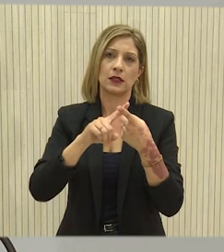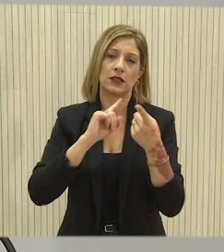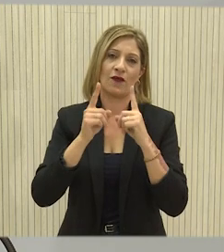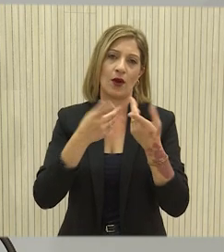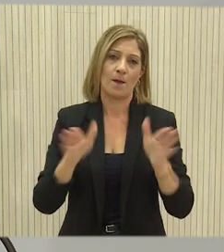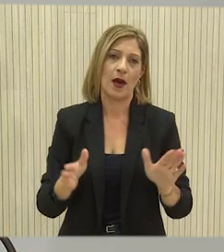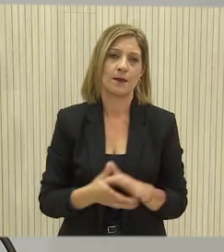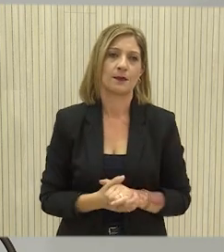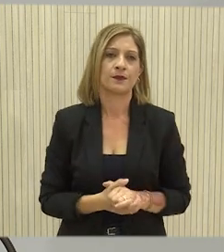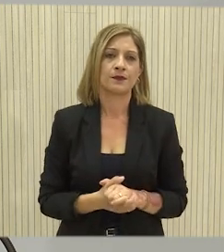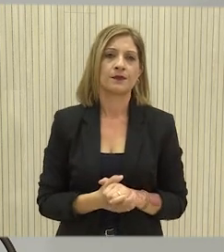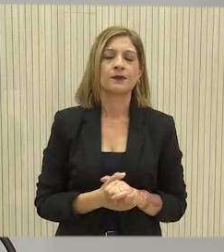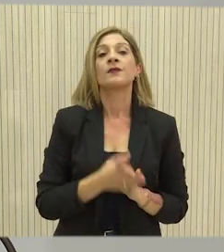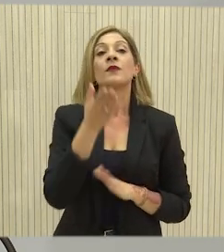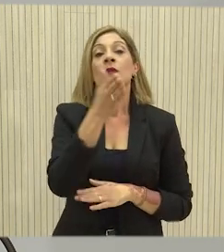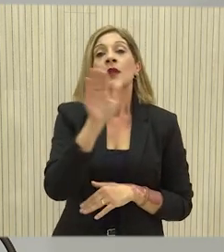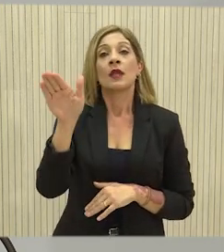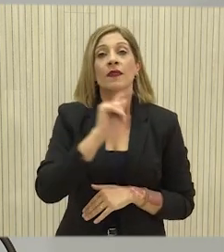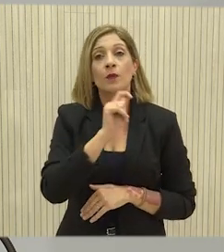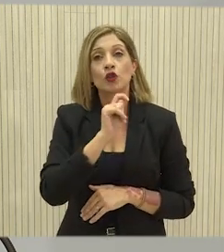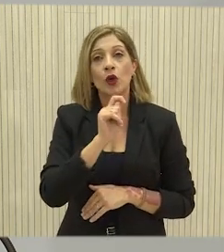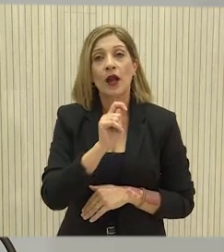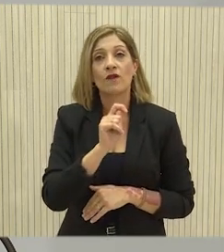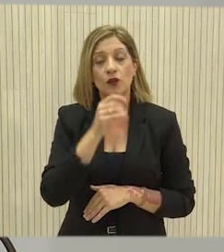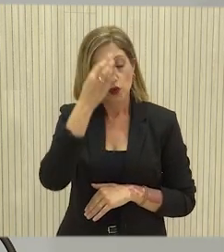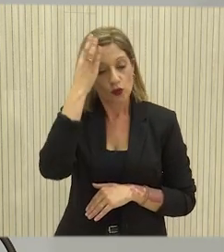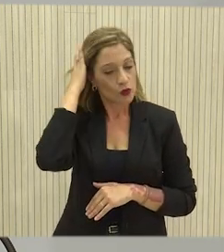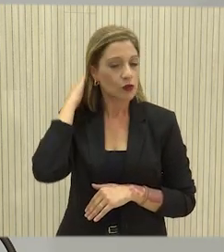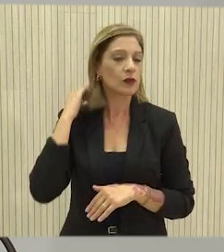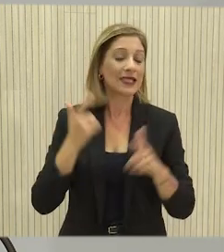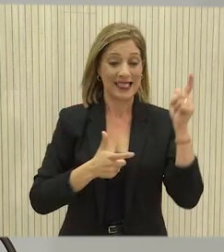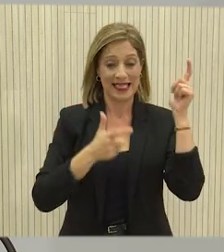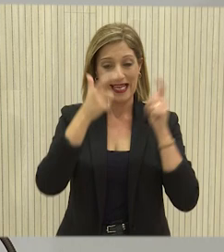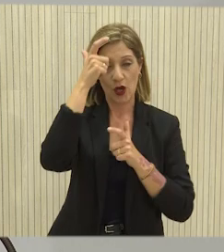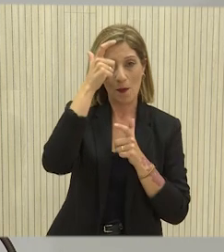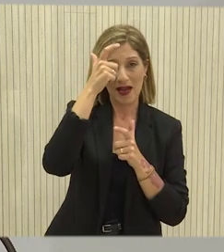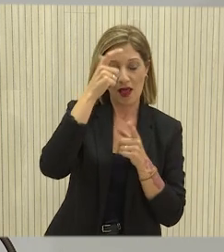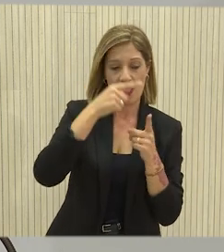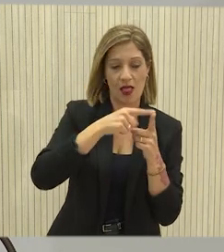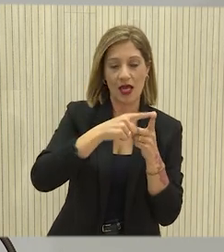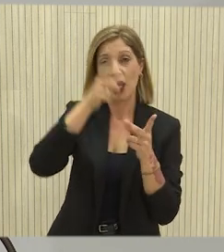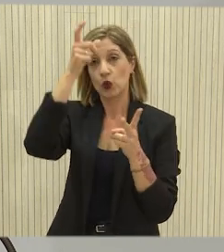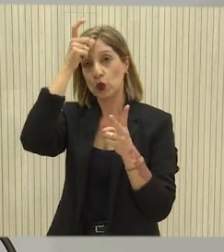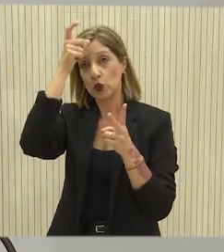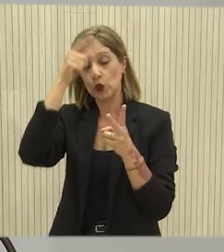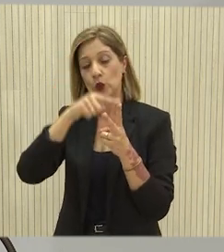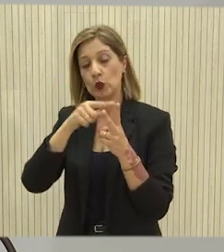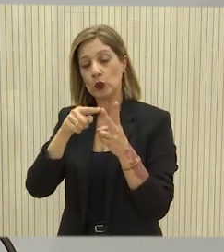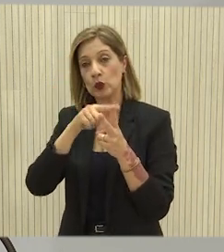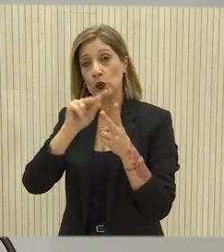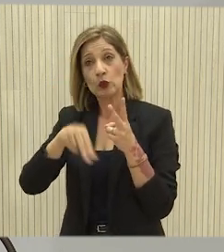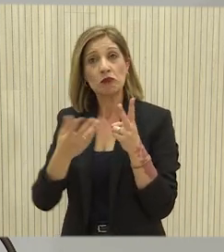συμφωνηθεί. Εμείς στη συναντήληψη που υπάρχει μεταξύ ΗΠΑ και τουρκικής πλευράς, έχουν κάποια τήρηση